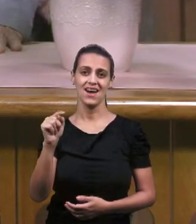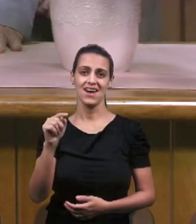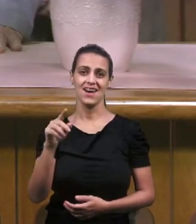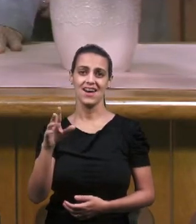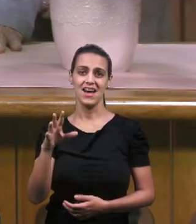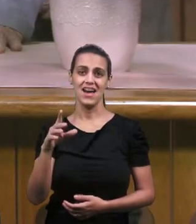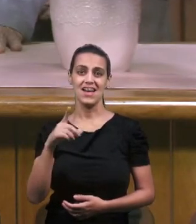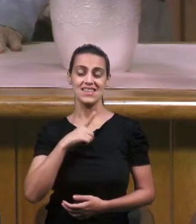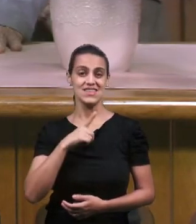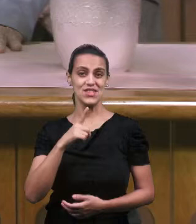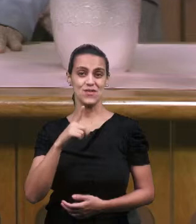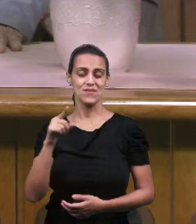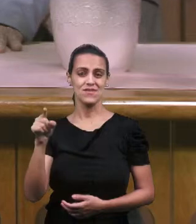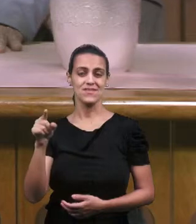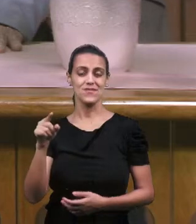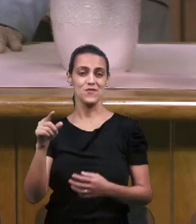parfaite.